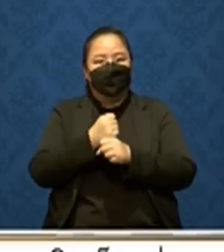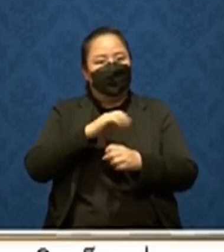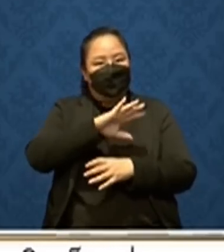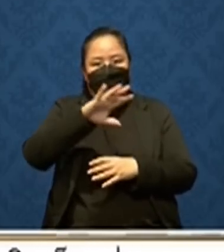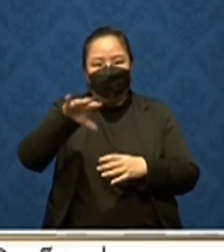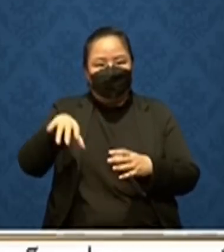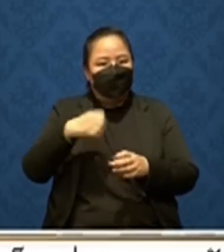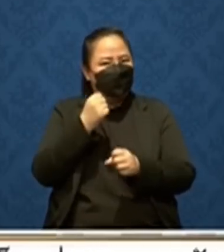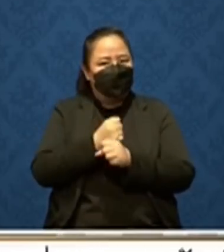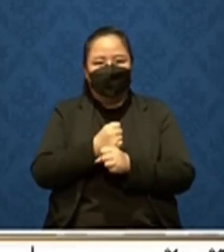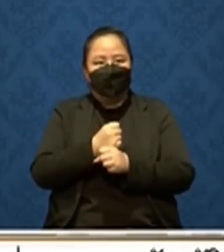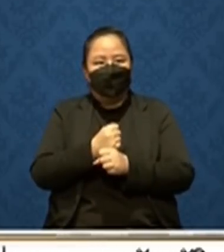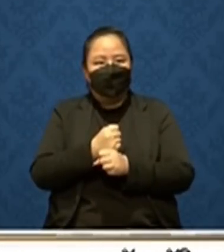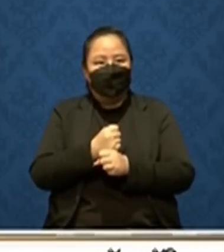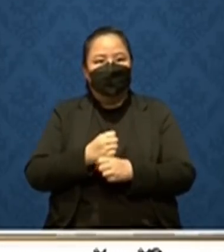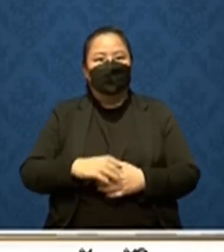อย่าง